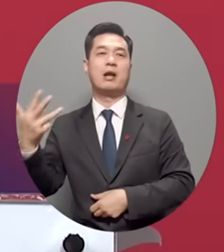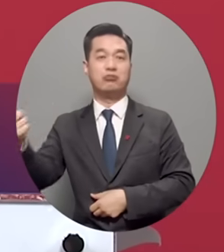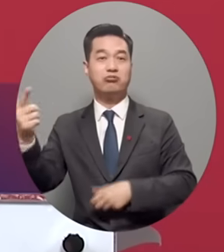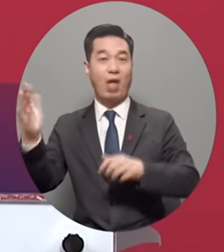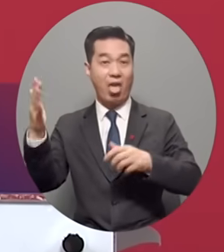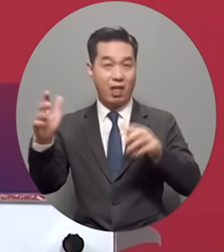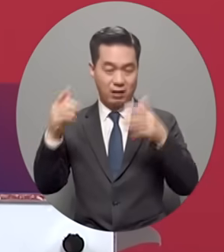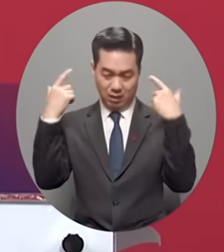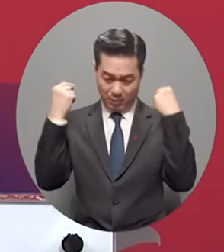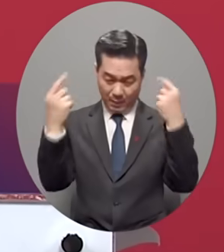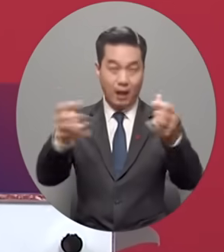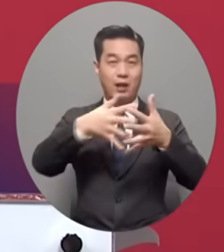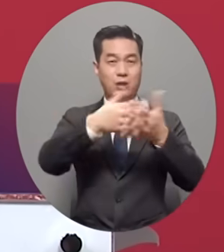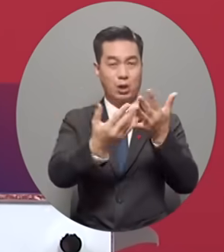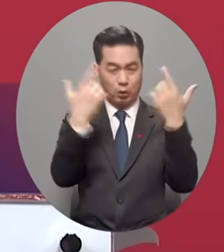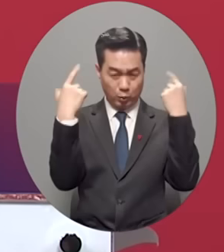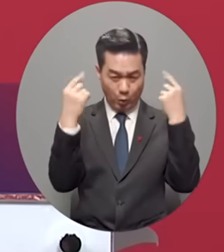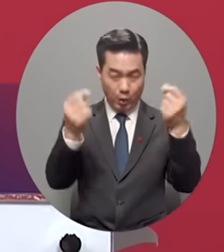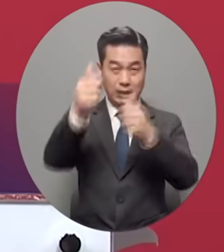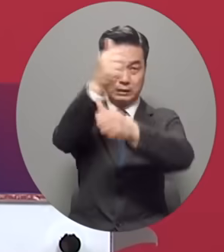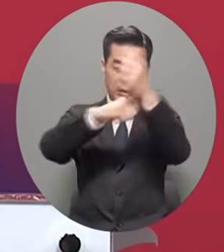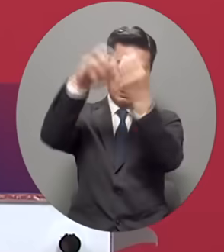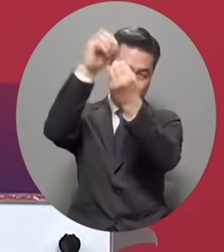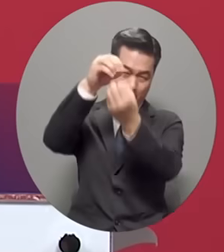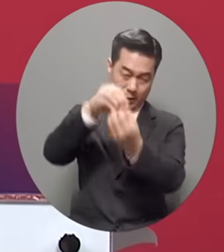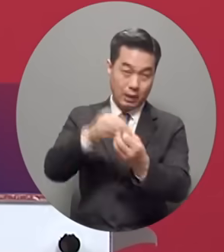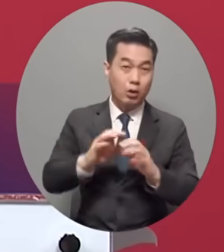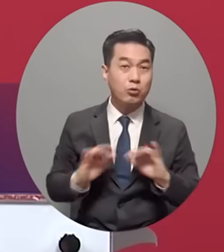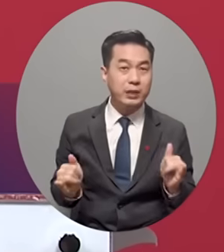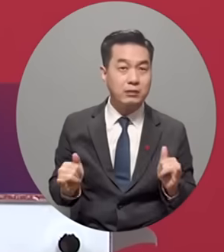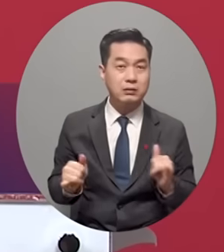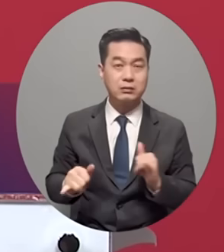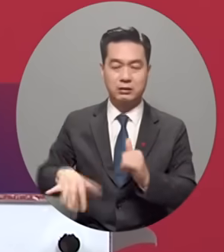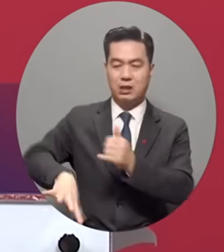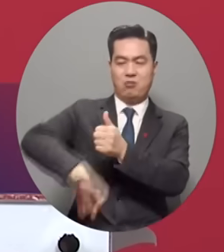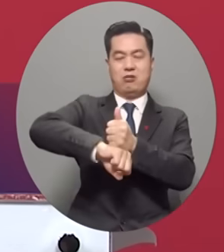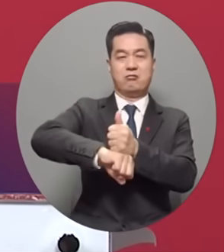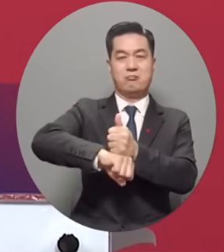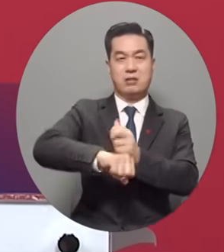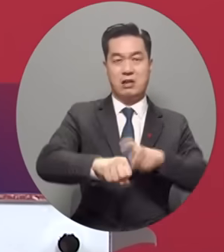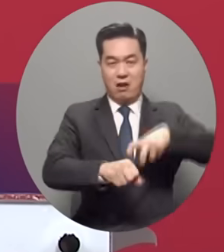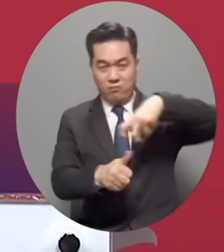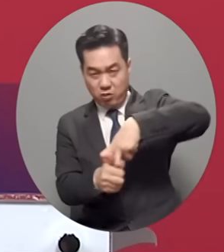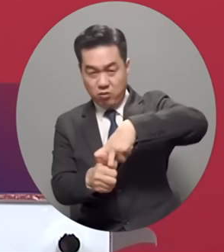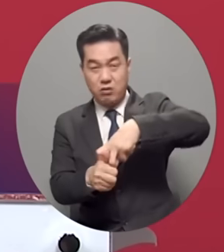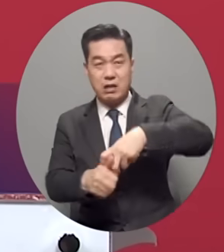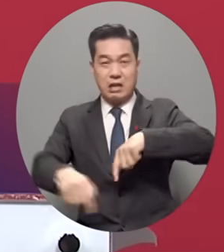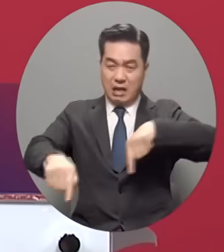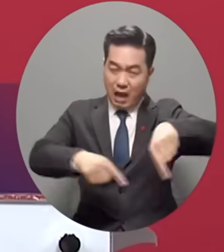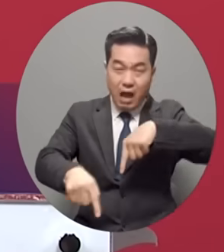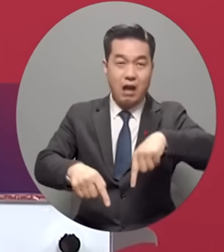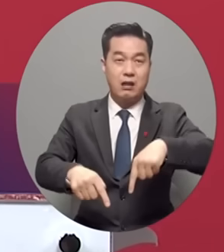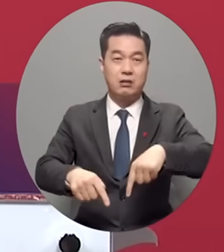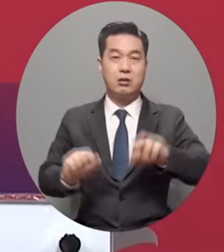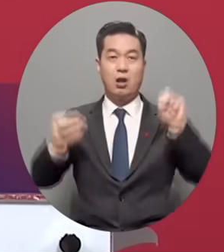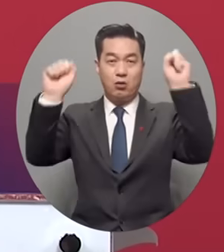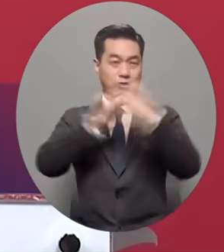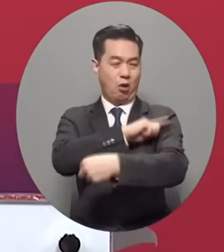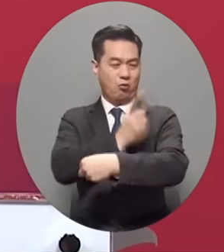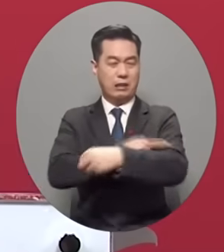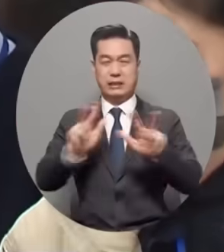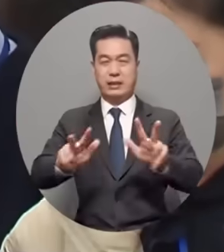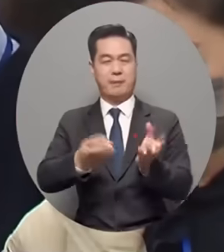썼던 영수증 또 내밀며 대대손손 국민들 위에 군림하고 가르치려 드는 운동권 특권 정치를 청산해야